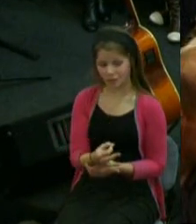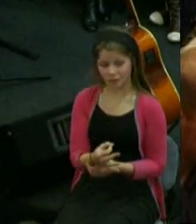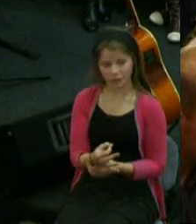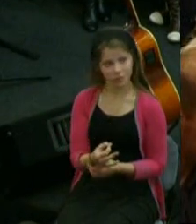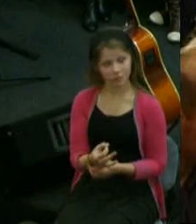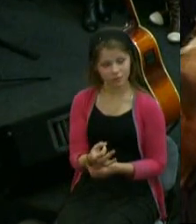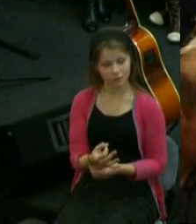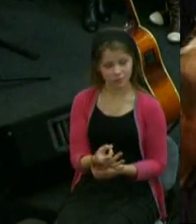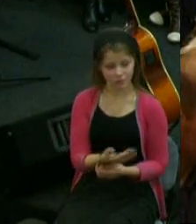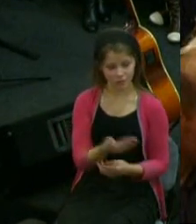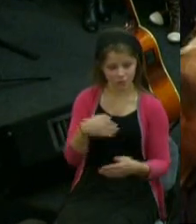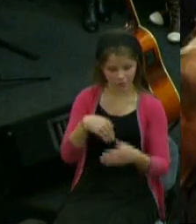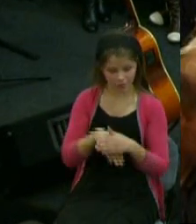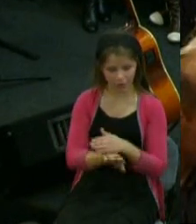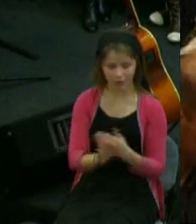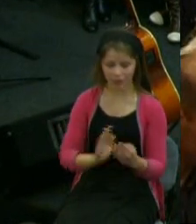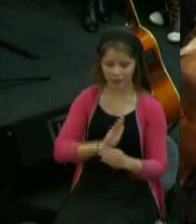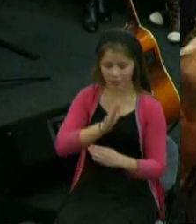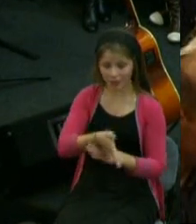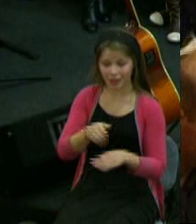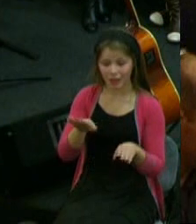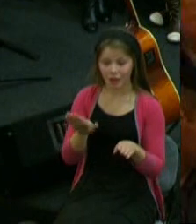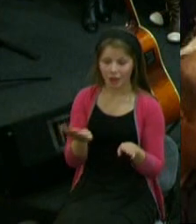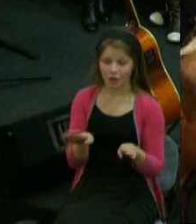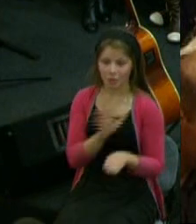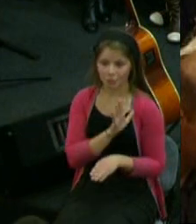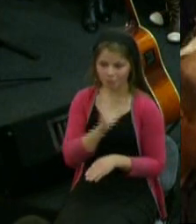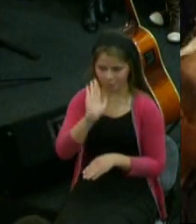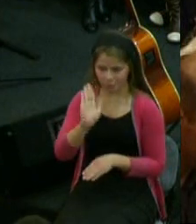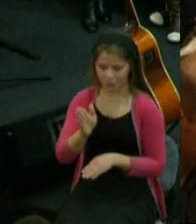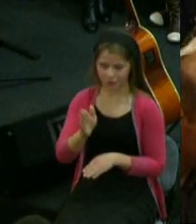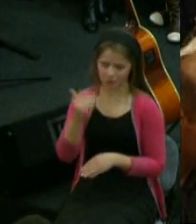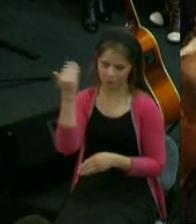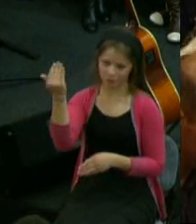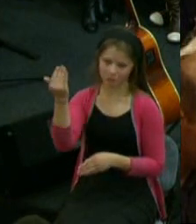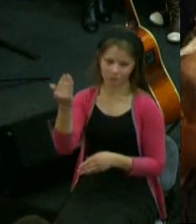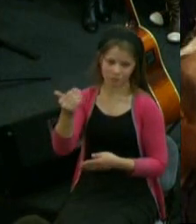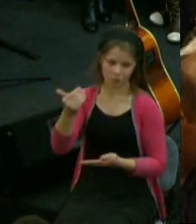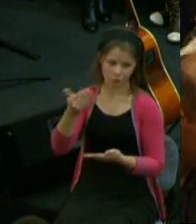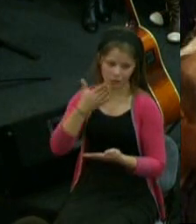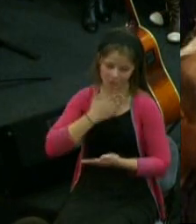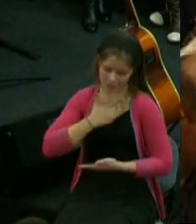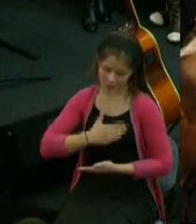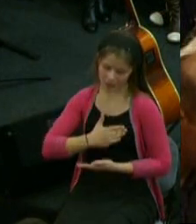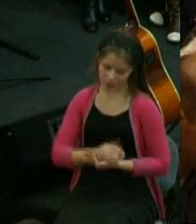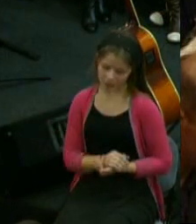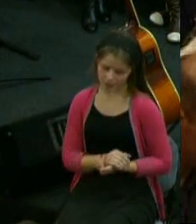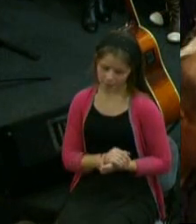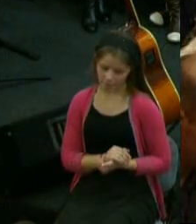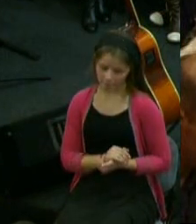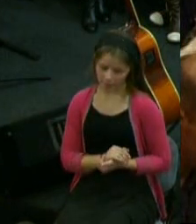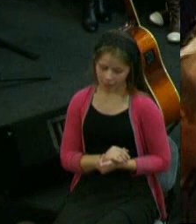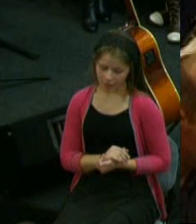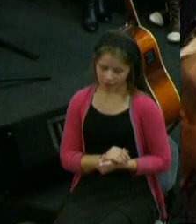виходяли і входяли, що? Бути йому подобними, бути йому угодними. Бог цього хоче від кожного із нас, брати і сестри. І переді мною